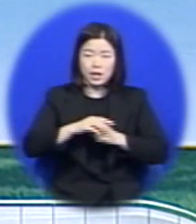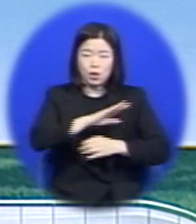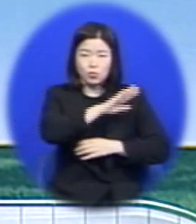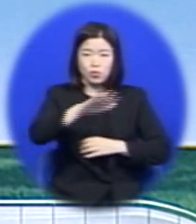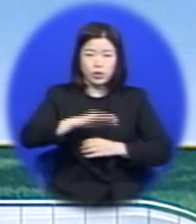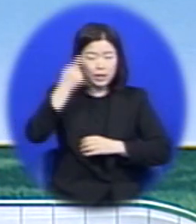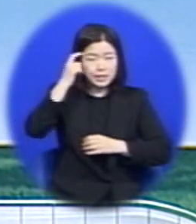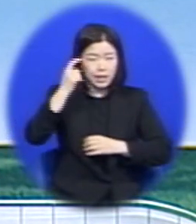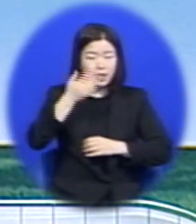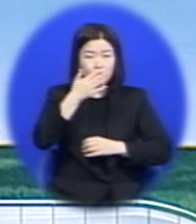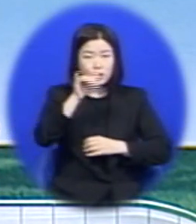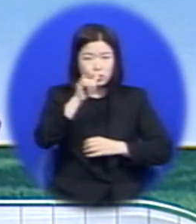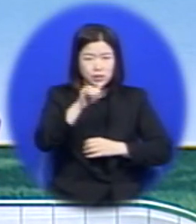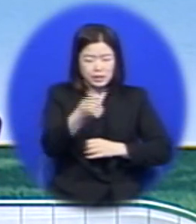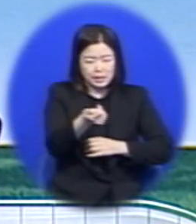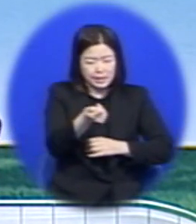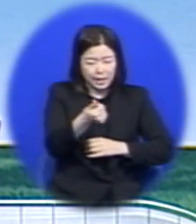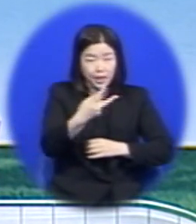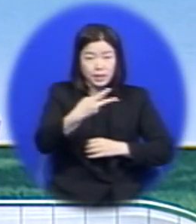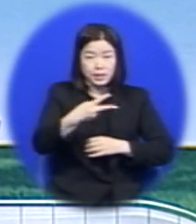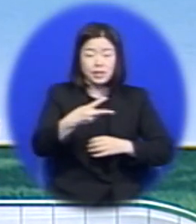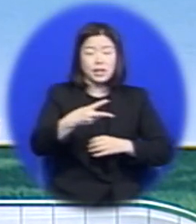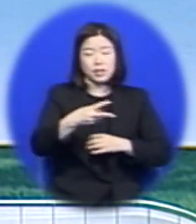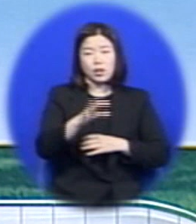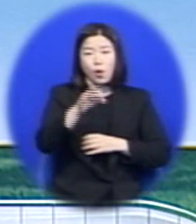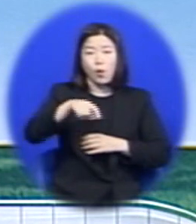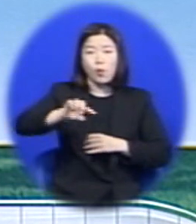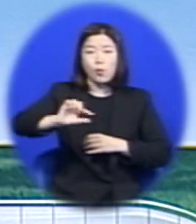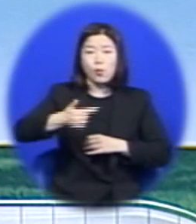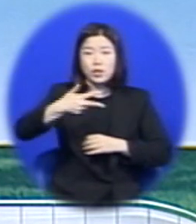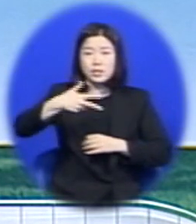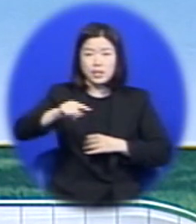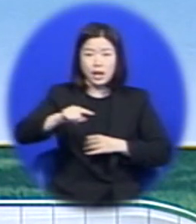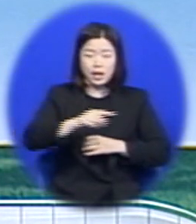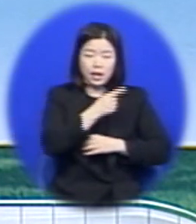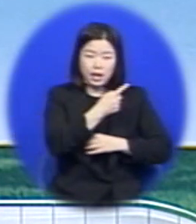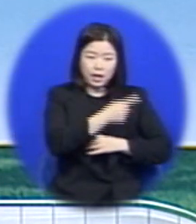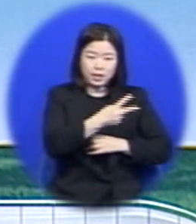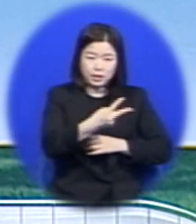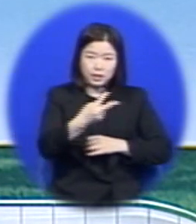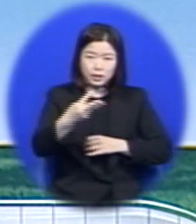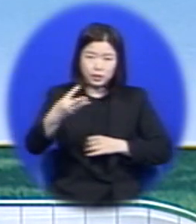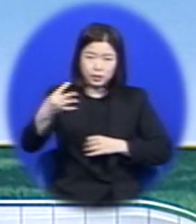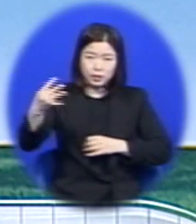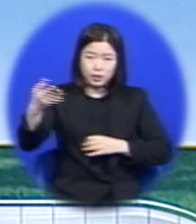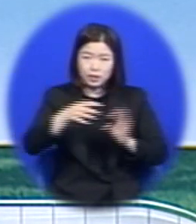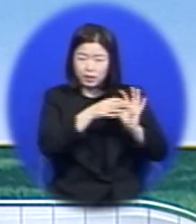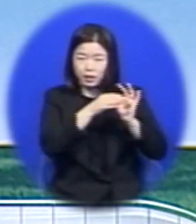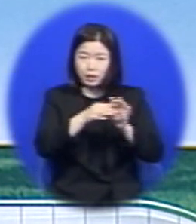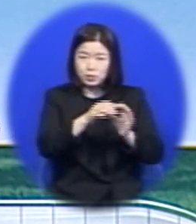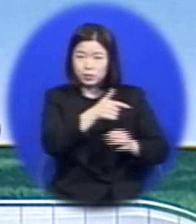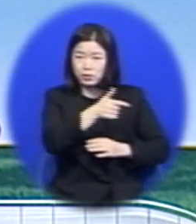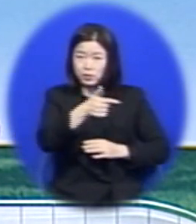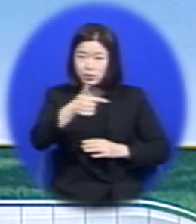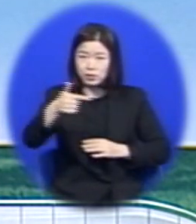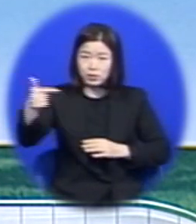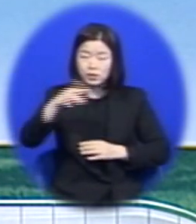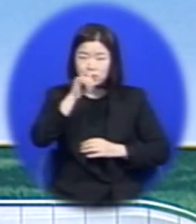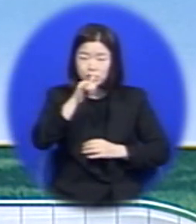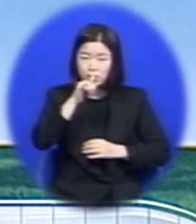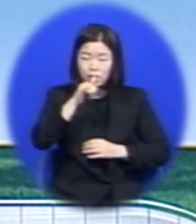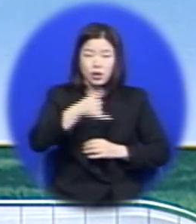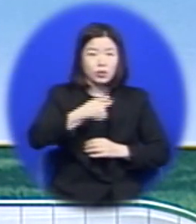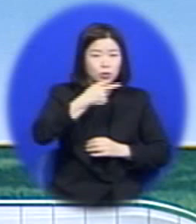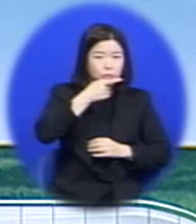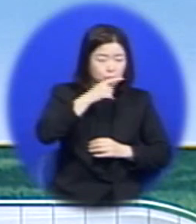가장 작은 단위의 원자부터 하나하나씩 조금씩 큰 것을 계속 보여주고 그러다가 물방울이 보이고